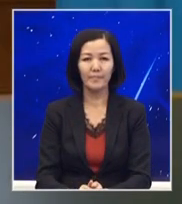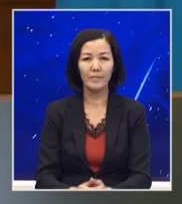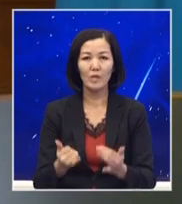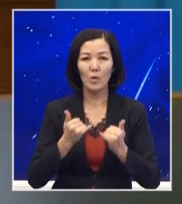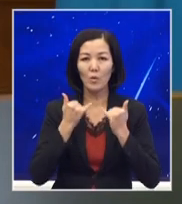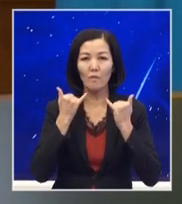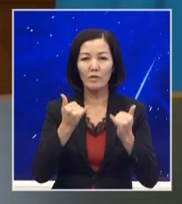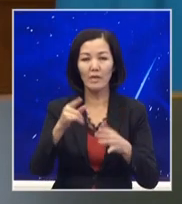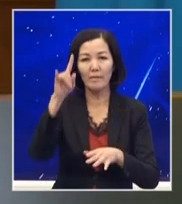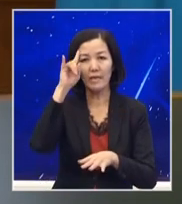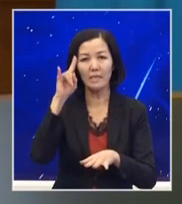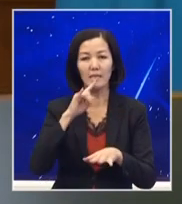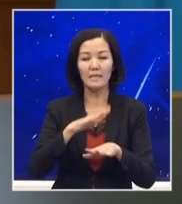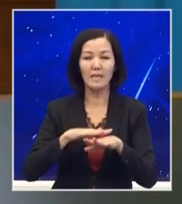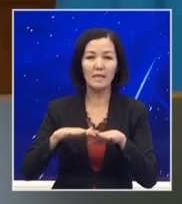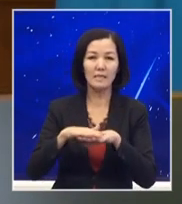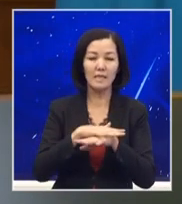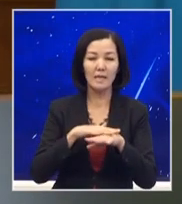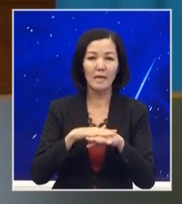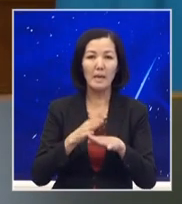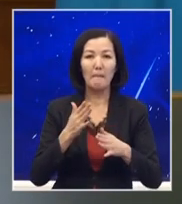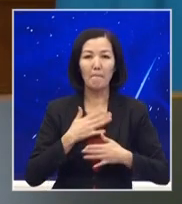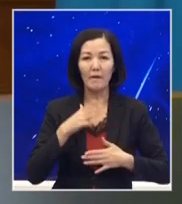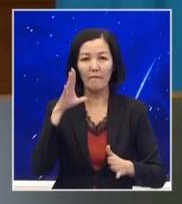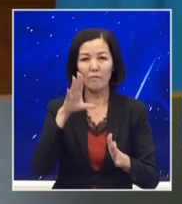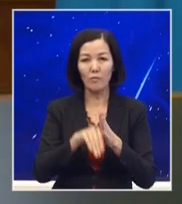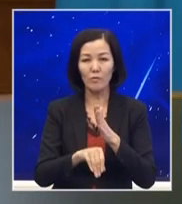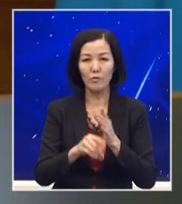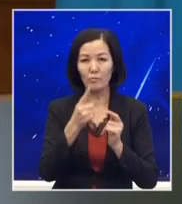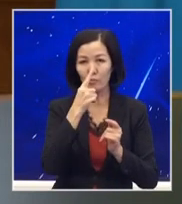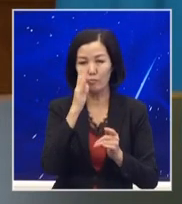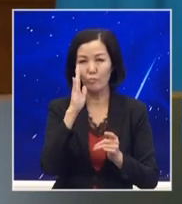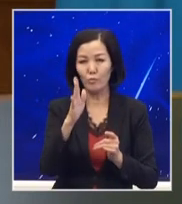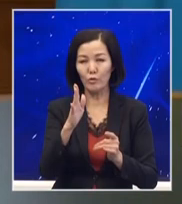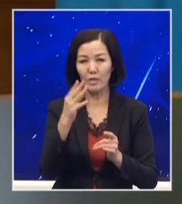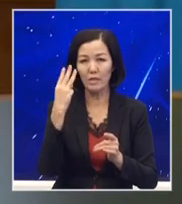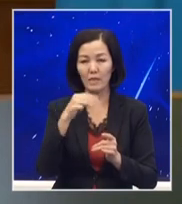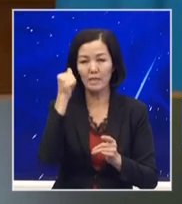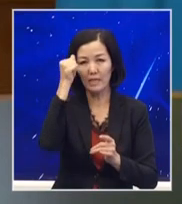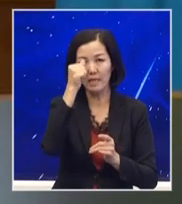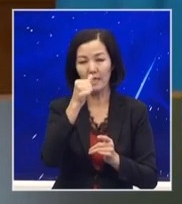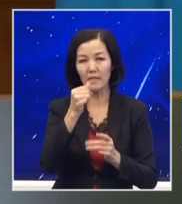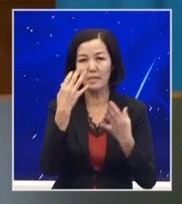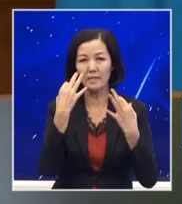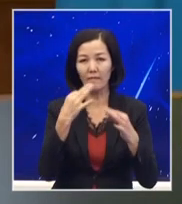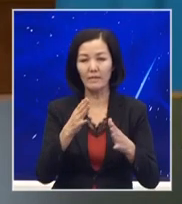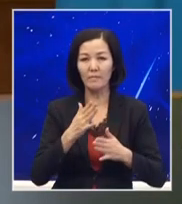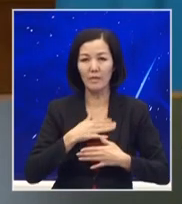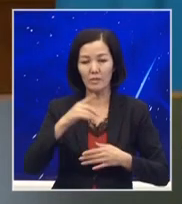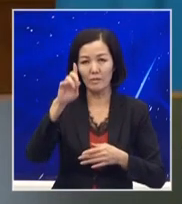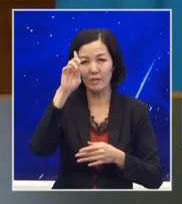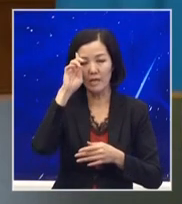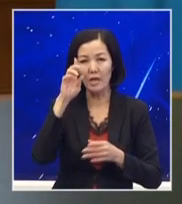Уважаемые казахстанцы и соотечественники, мы входим в год 30-летия нашей независимости.